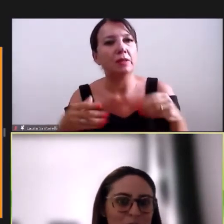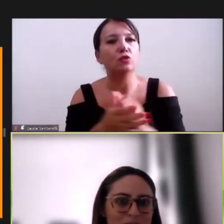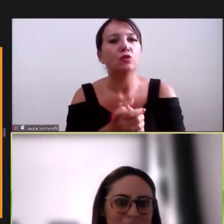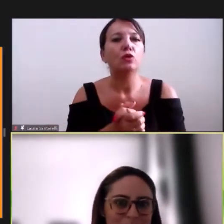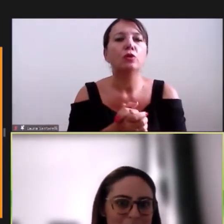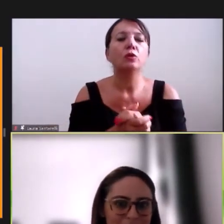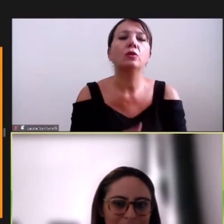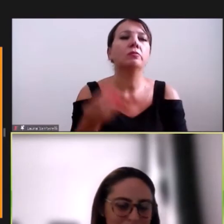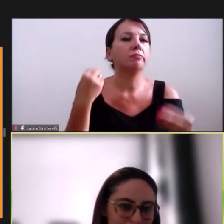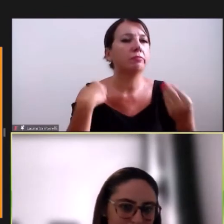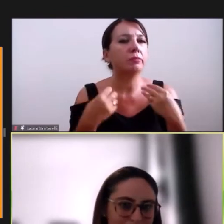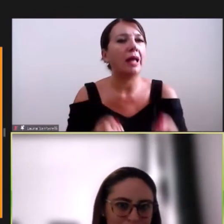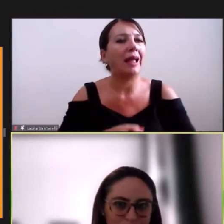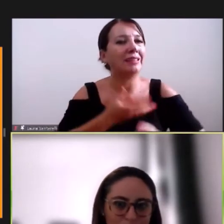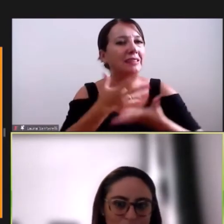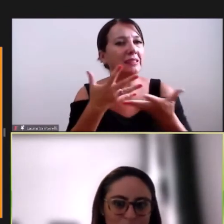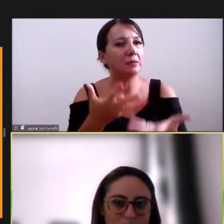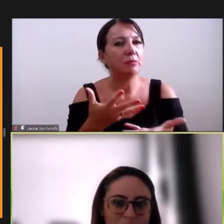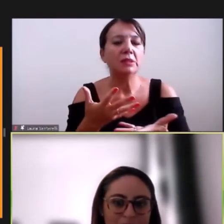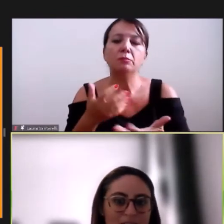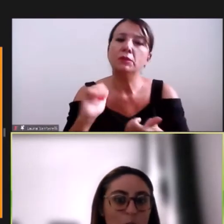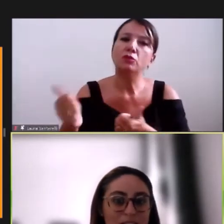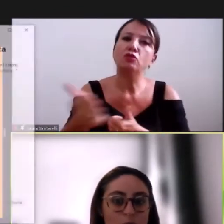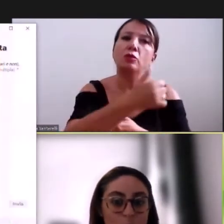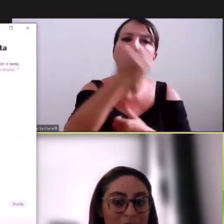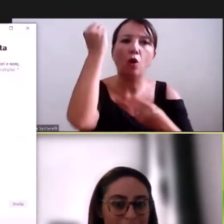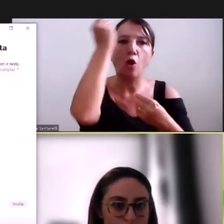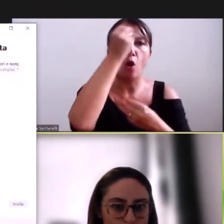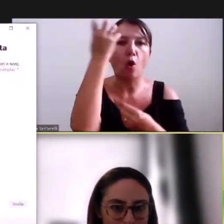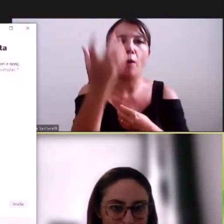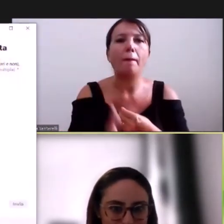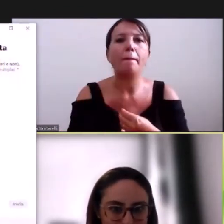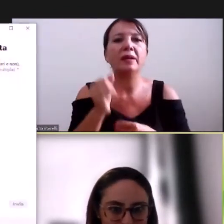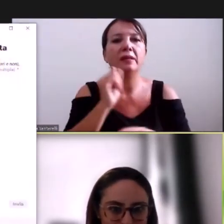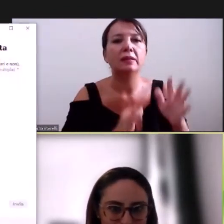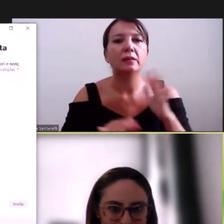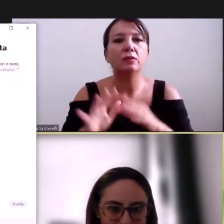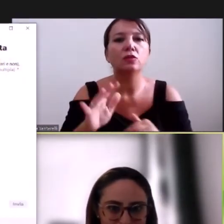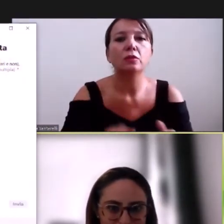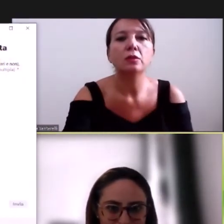chiedendovi appunto di esprimere appunto la vostra opinione in questo sondaggio.